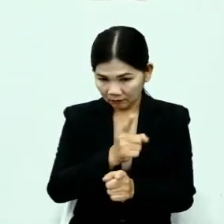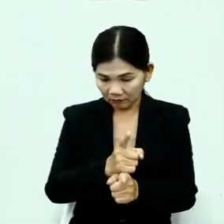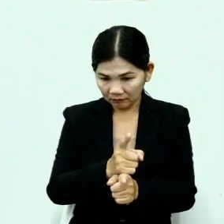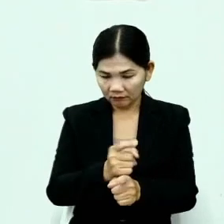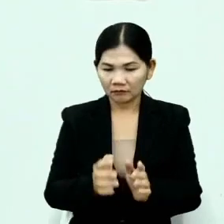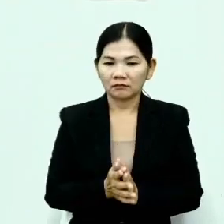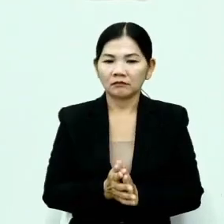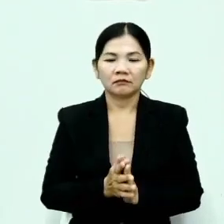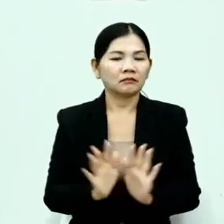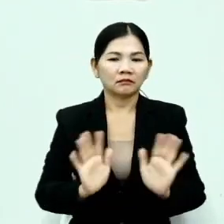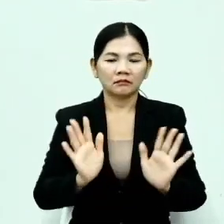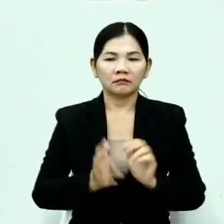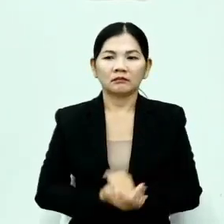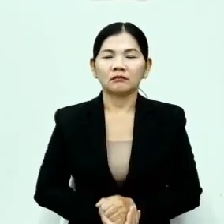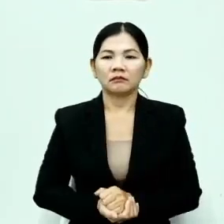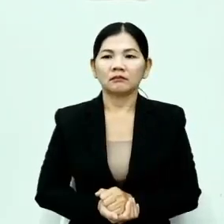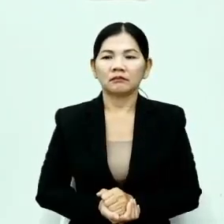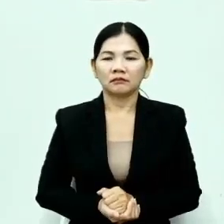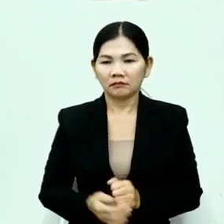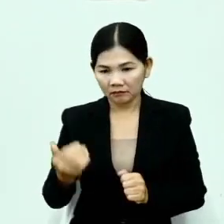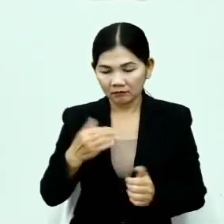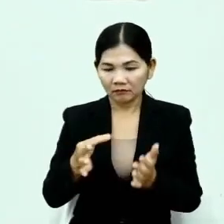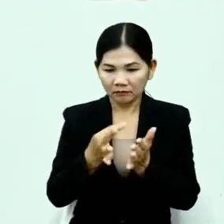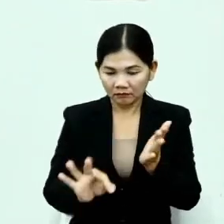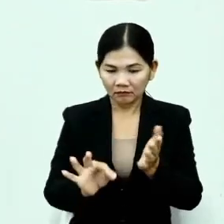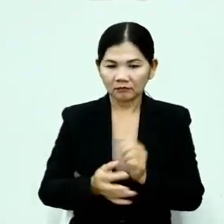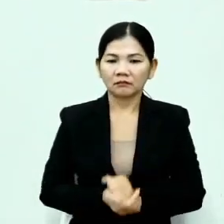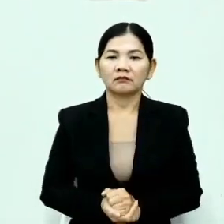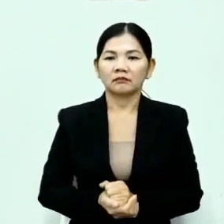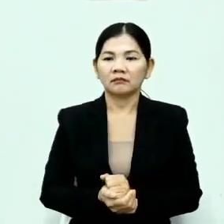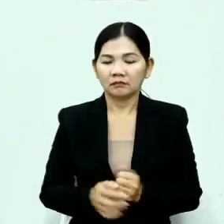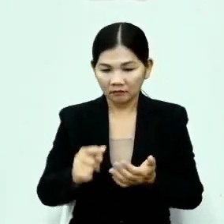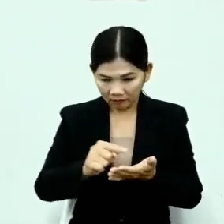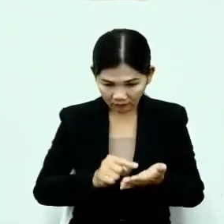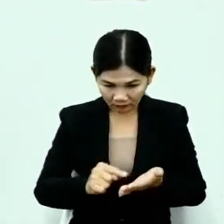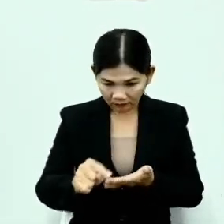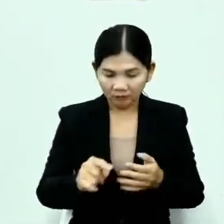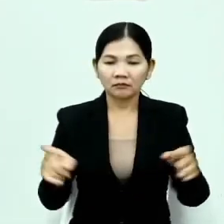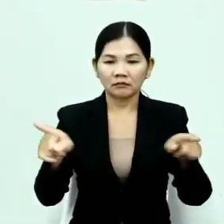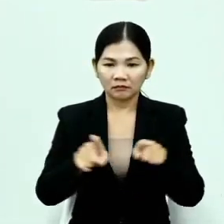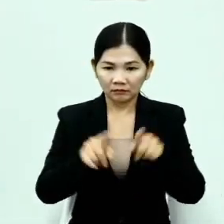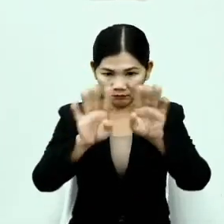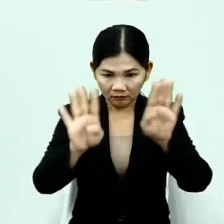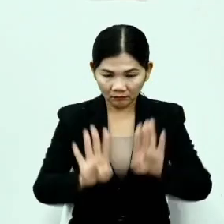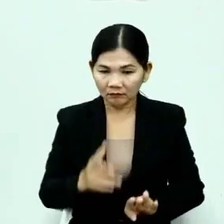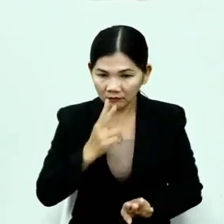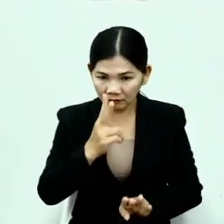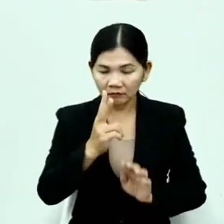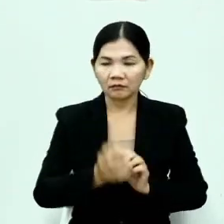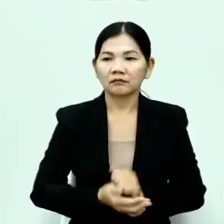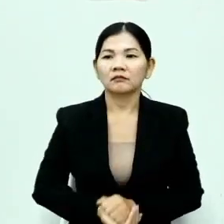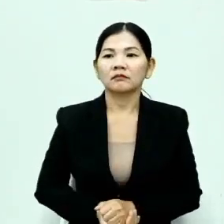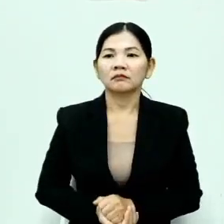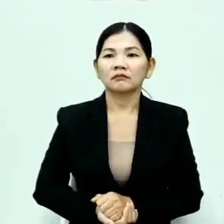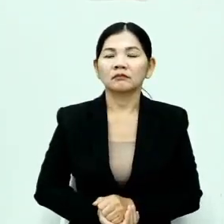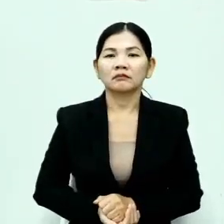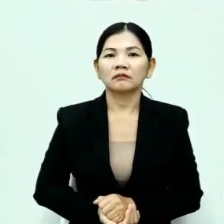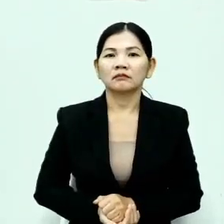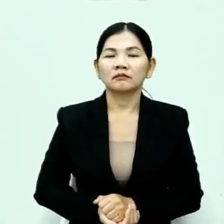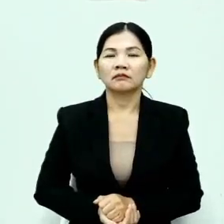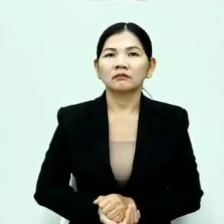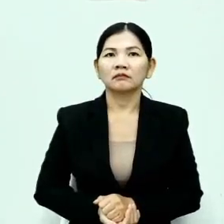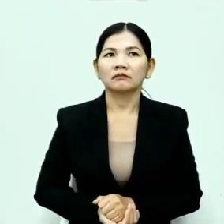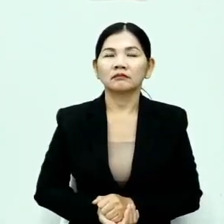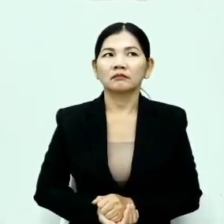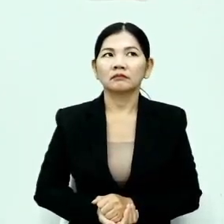គ្នាហើយកូនអត់បាច់កែទេប៉ុន្តែបើកូននៅខ្វះចន្លោះកូនកែឲ្យត្រឹមត្រូវដោយអ្នកគ្រូនៅលើក្តារក្តារខៀន